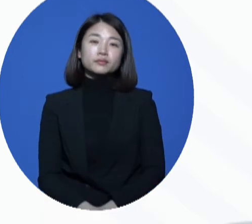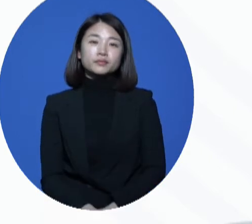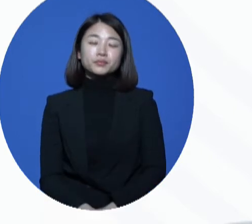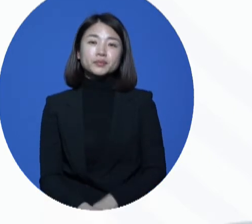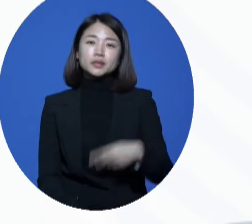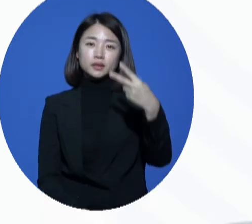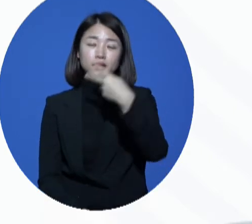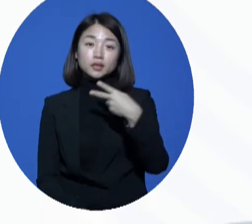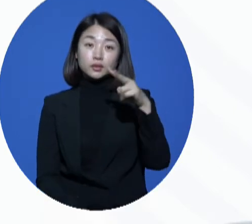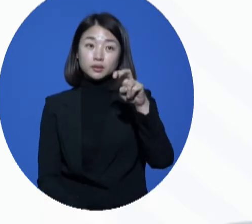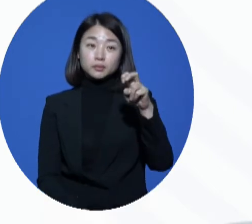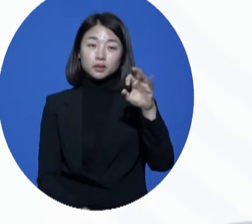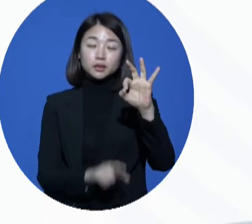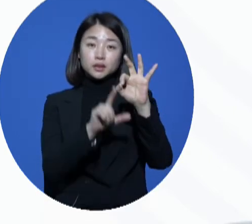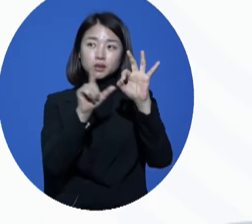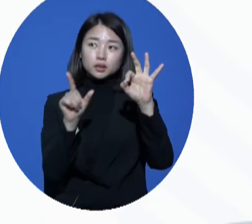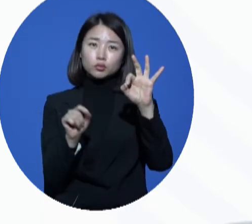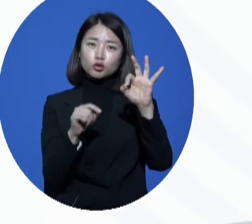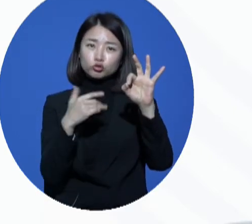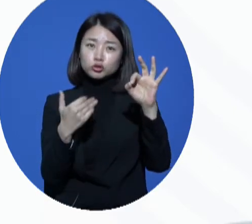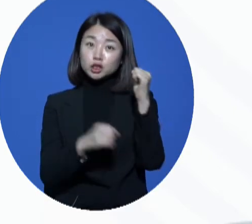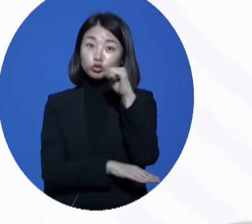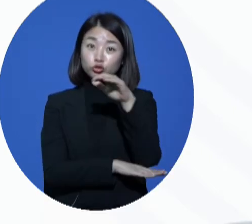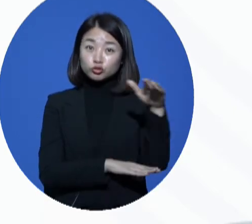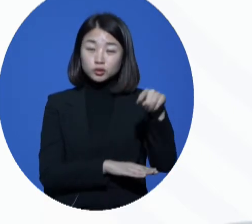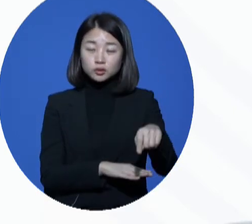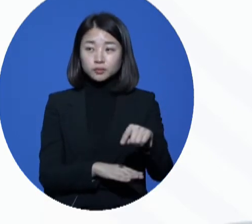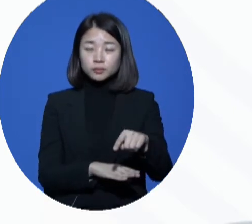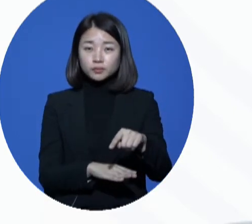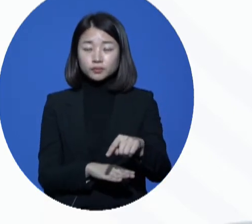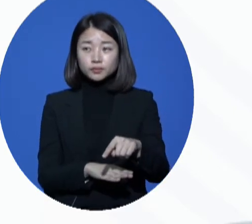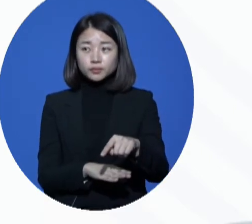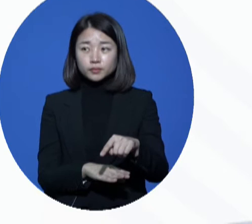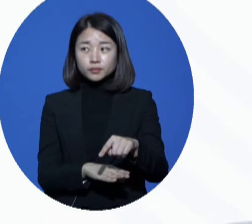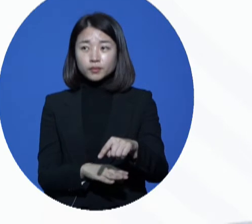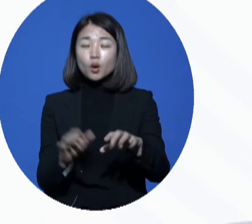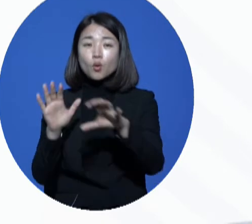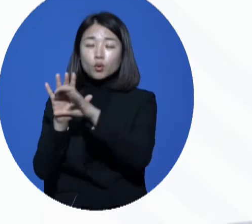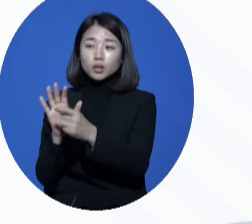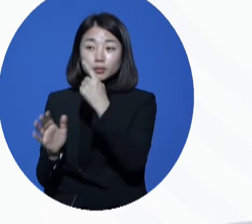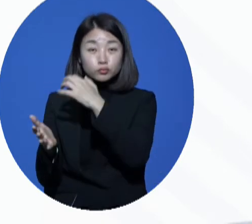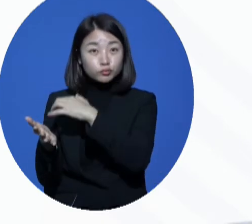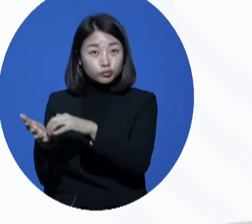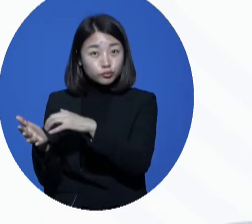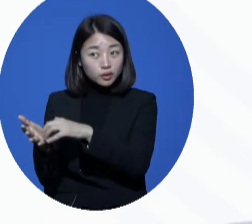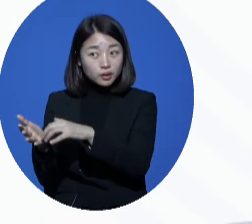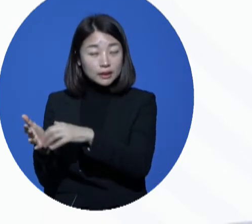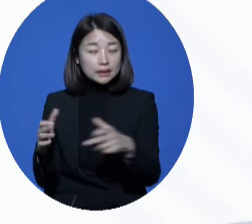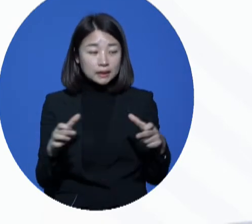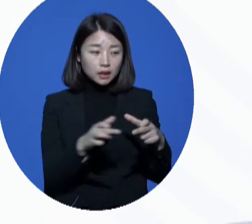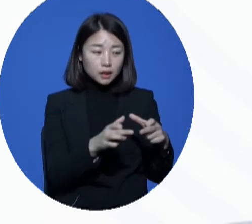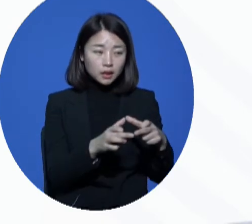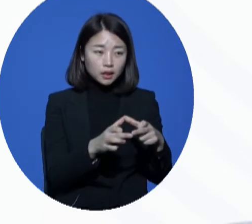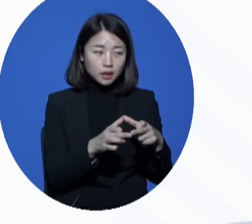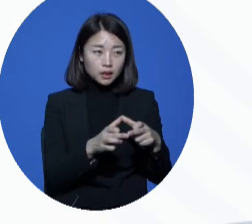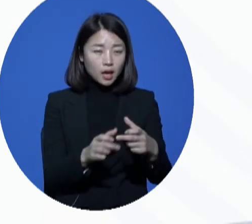때 2020년 12월 9일 기준으로 전체 코로나 확진자 중에 장애인의 비율은